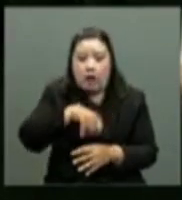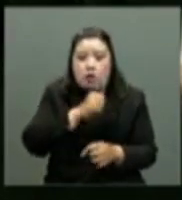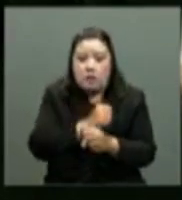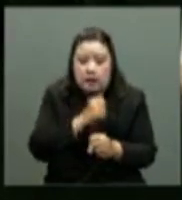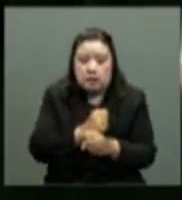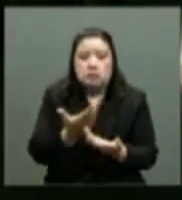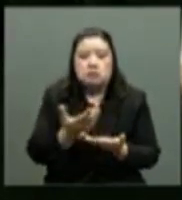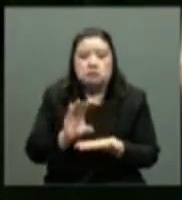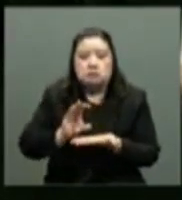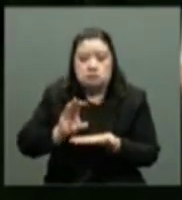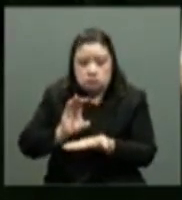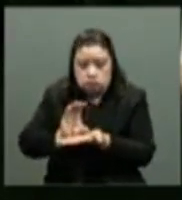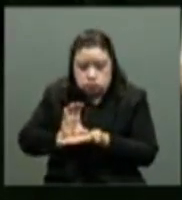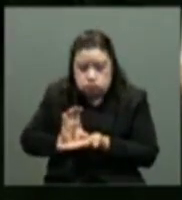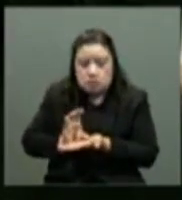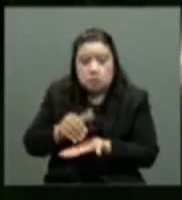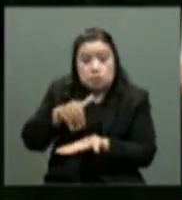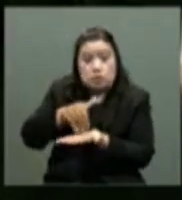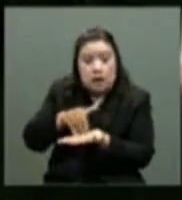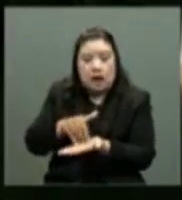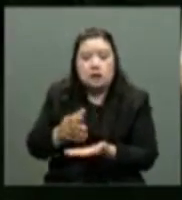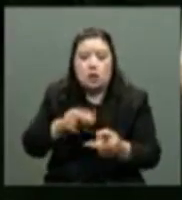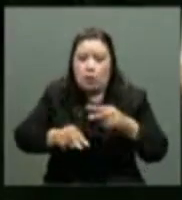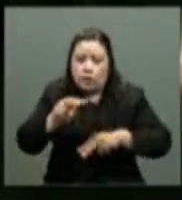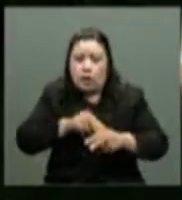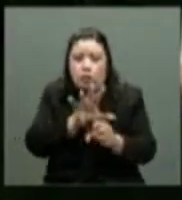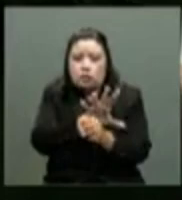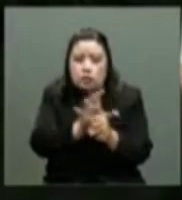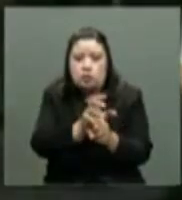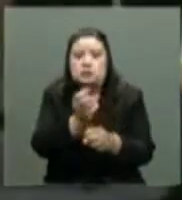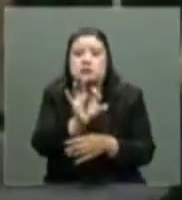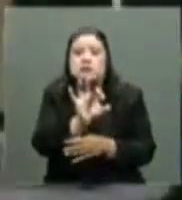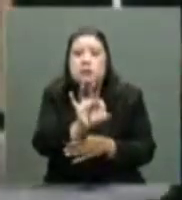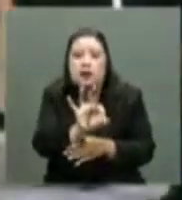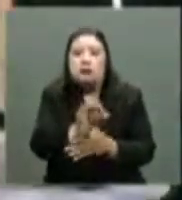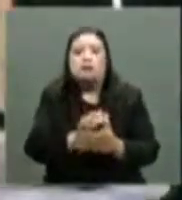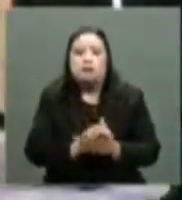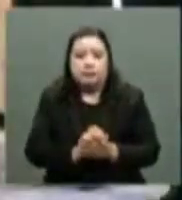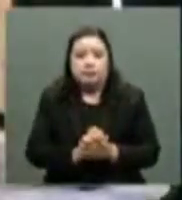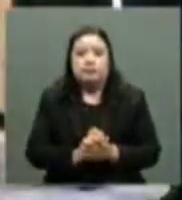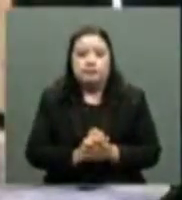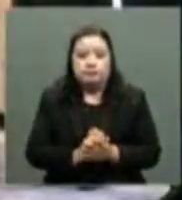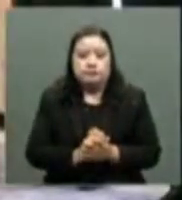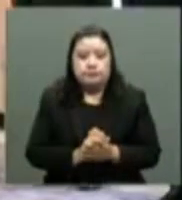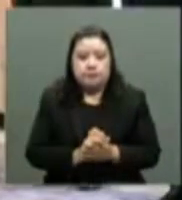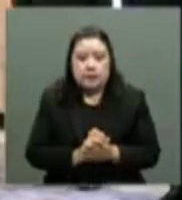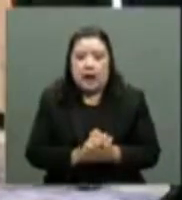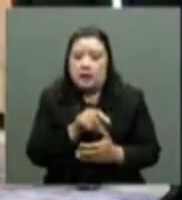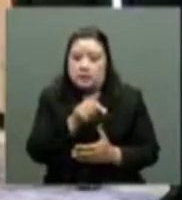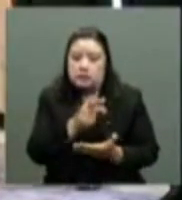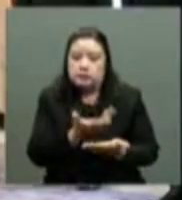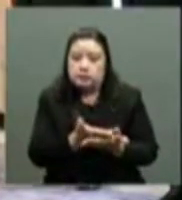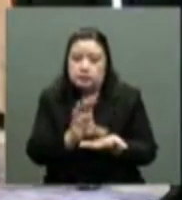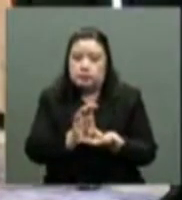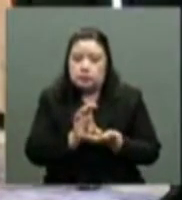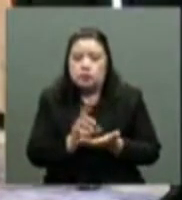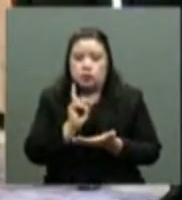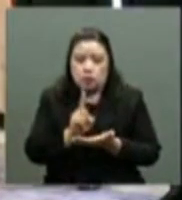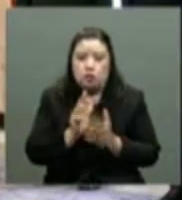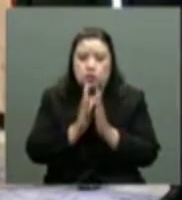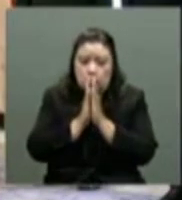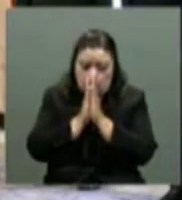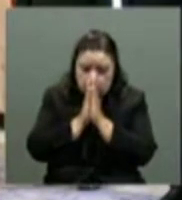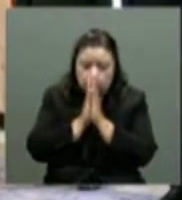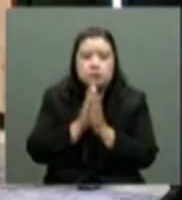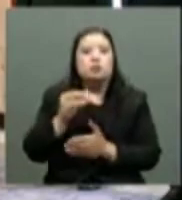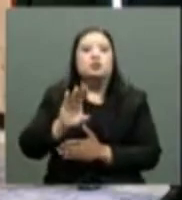และก็ดูแลรักษาผู้ป่วยติดเชื้อไวรัสโคโรนานะครับหรือว่าโควิด19นี้ต้องขอขอบพระคุณนะครับภ